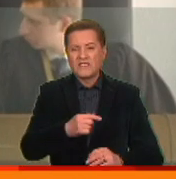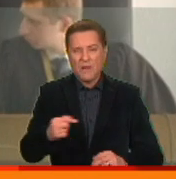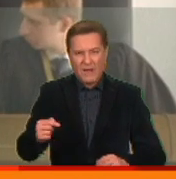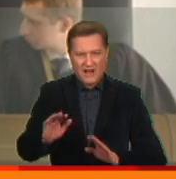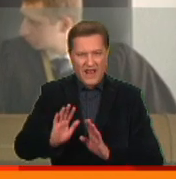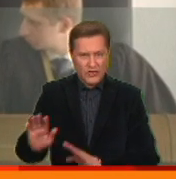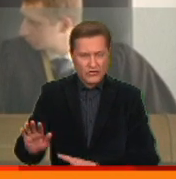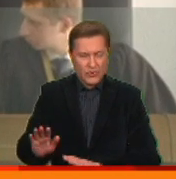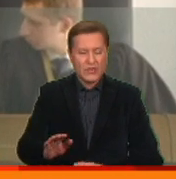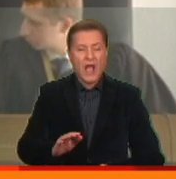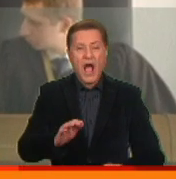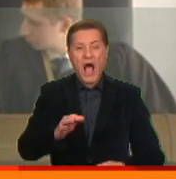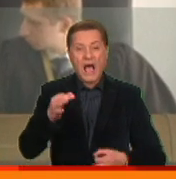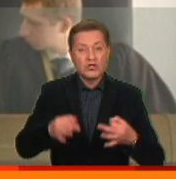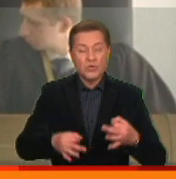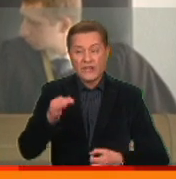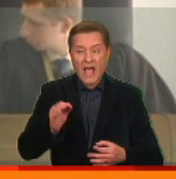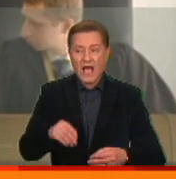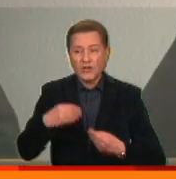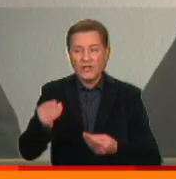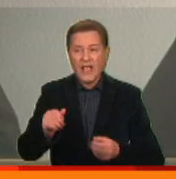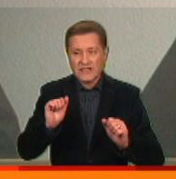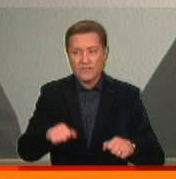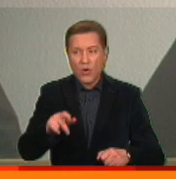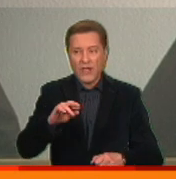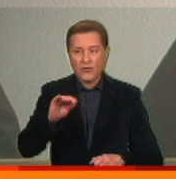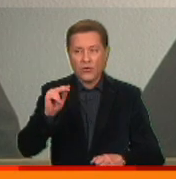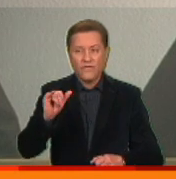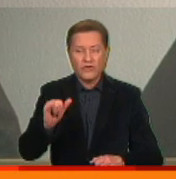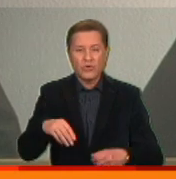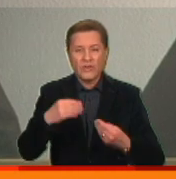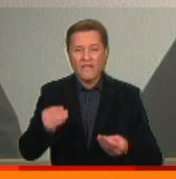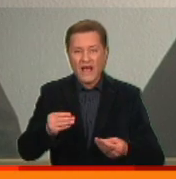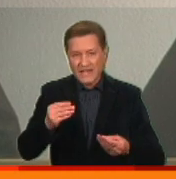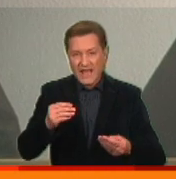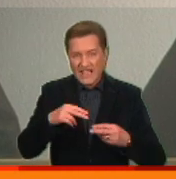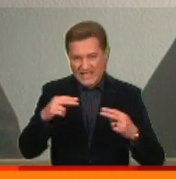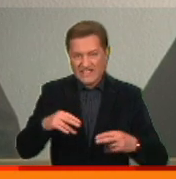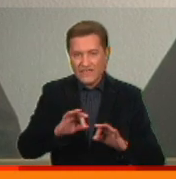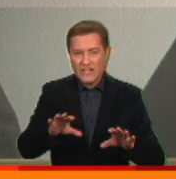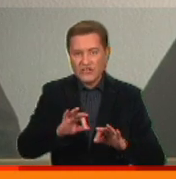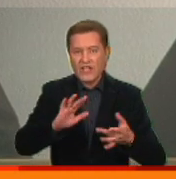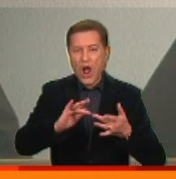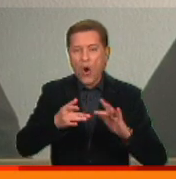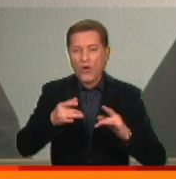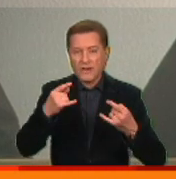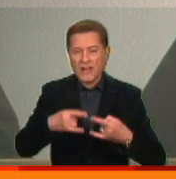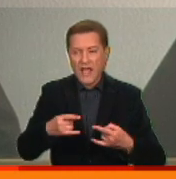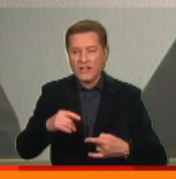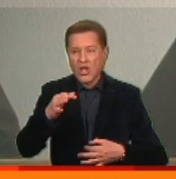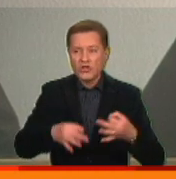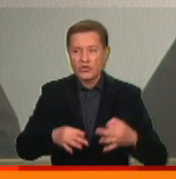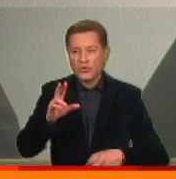суддя несподівано для обох сторін процесу надає змогу Януковичу давати свідчення онлайн. Суд вважає за необхідне надати